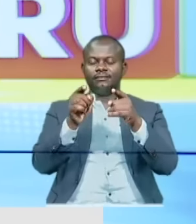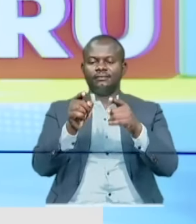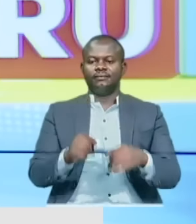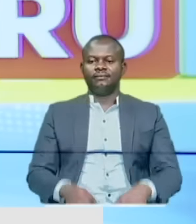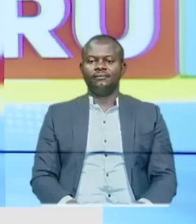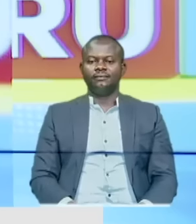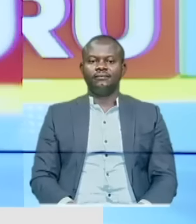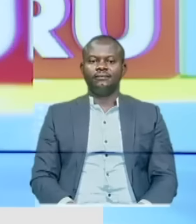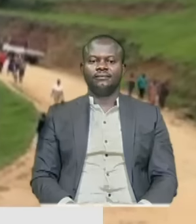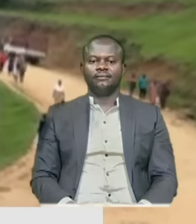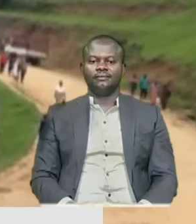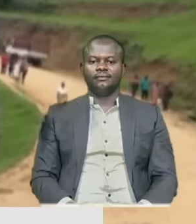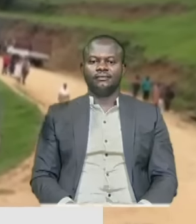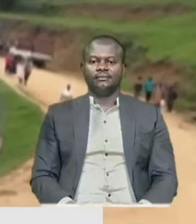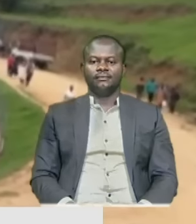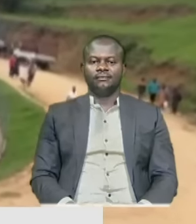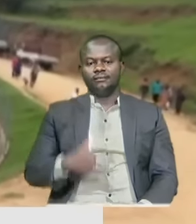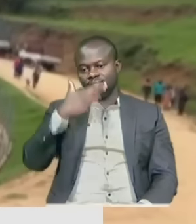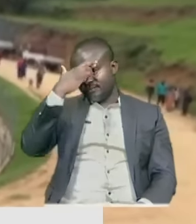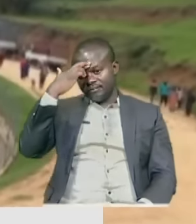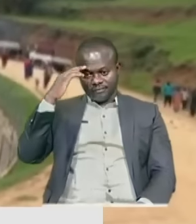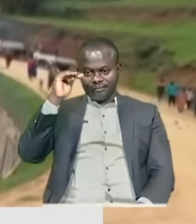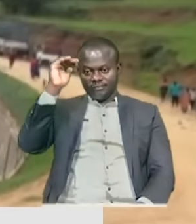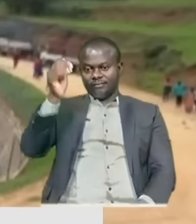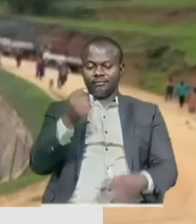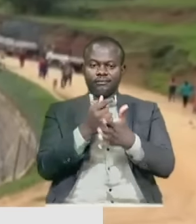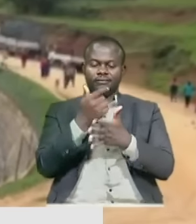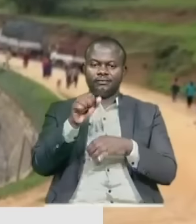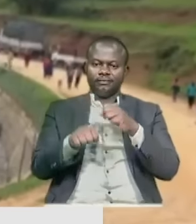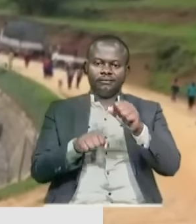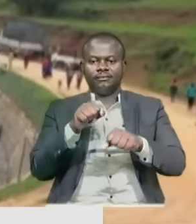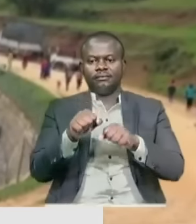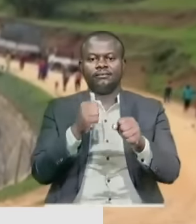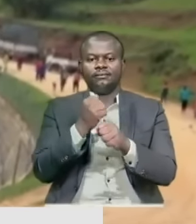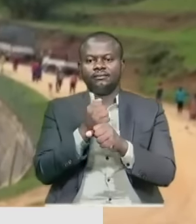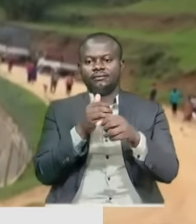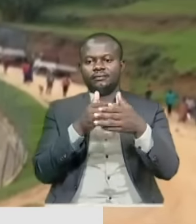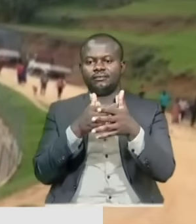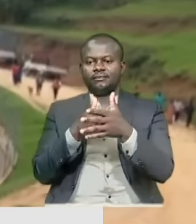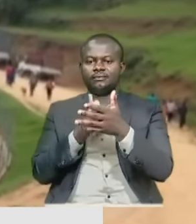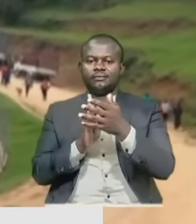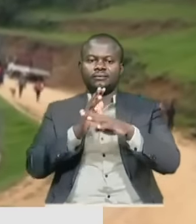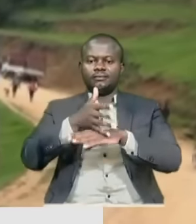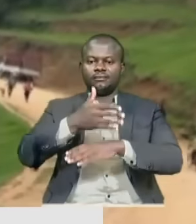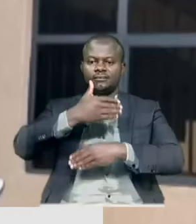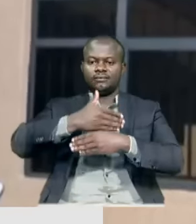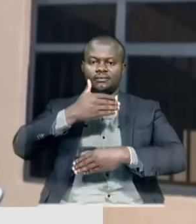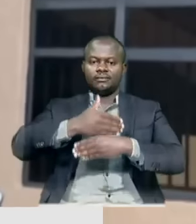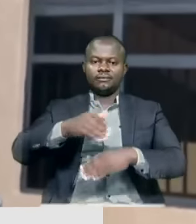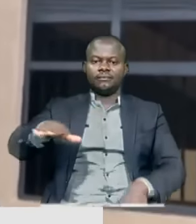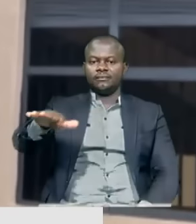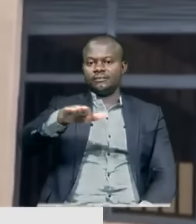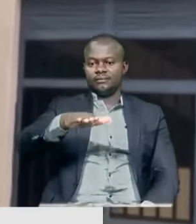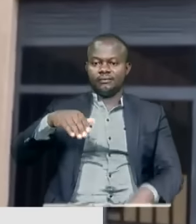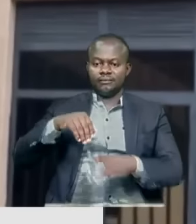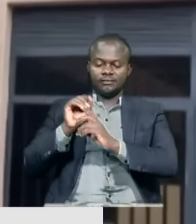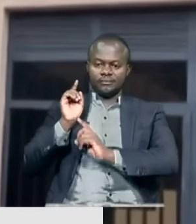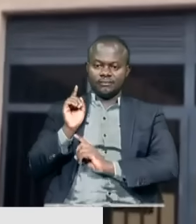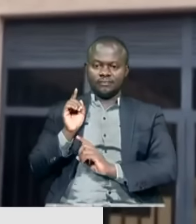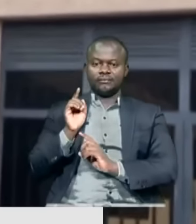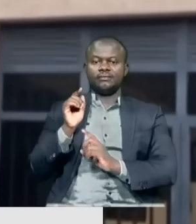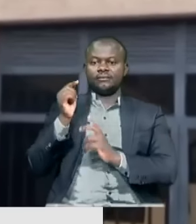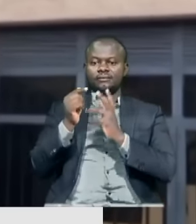abanyonzi babyakiriye. Impamvu nyamukuru yatumye aba banyonzi bakumirwa gukorera mu isoko nyambukiranyamipaka rya Rugari ni umutekano